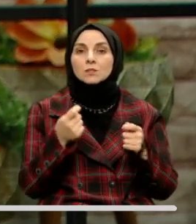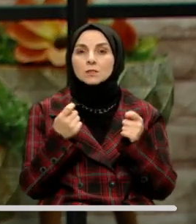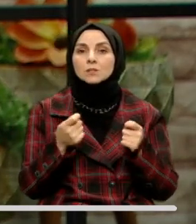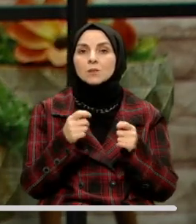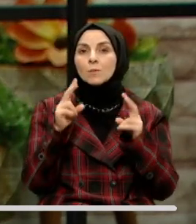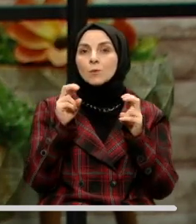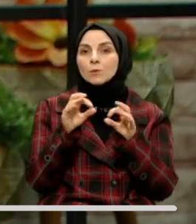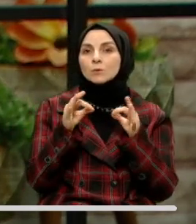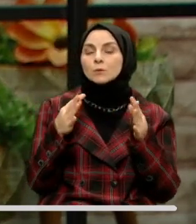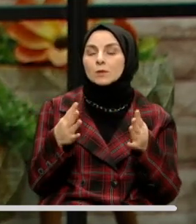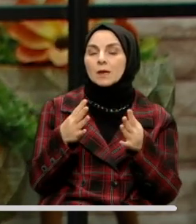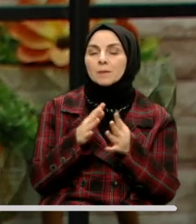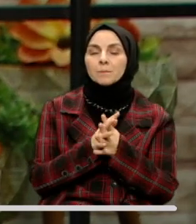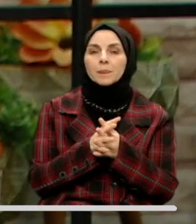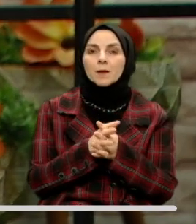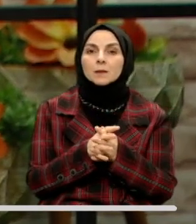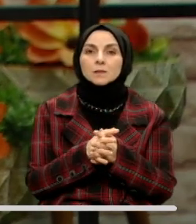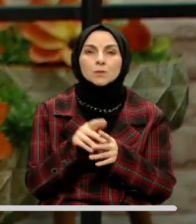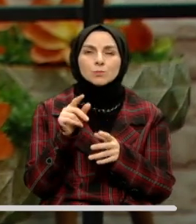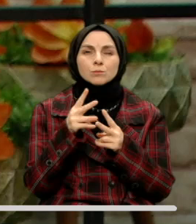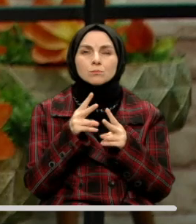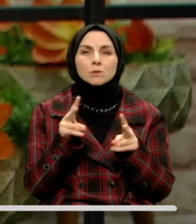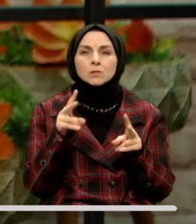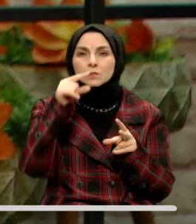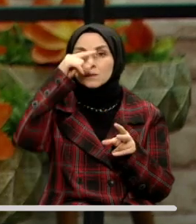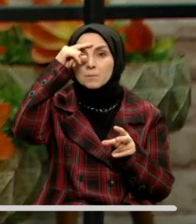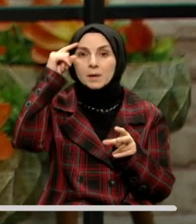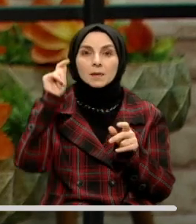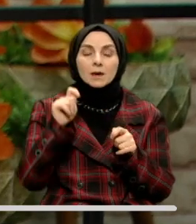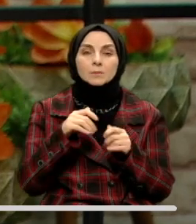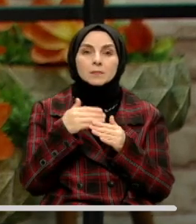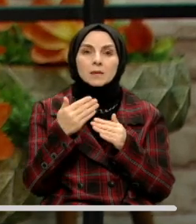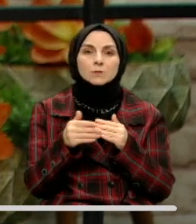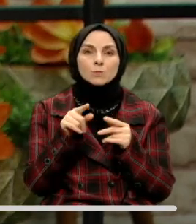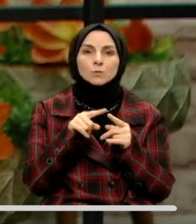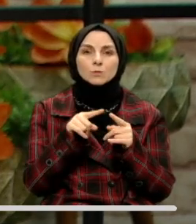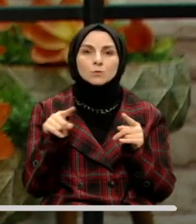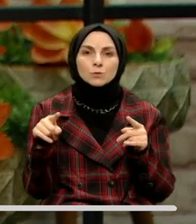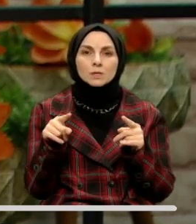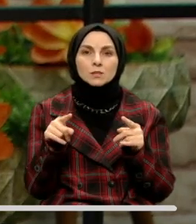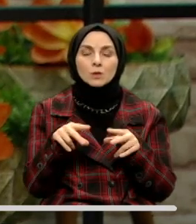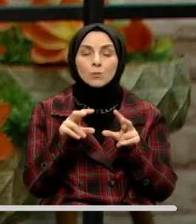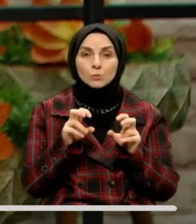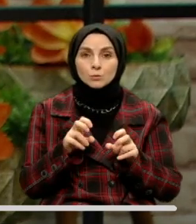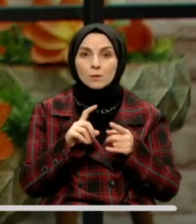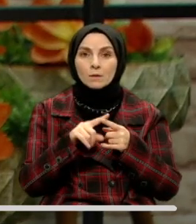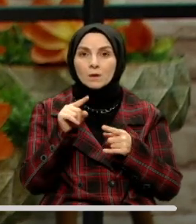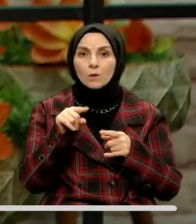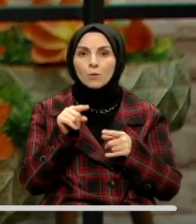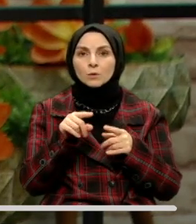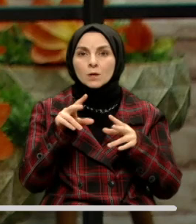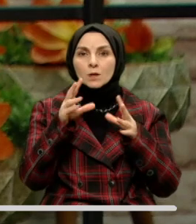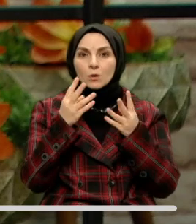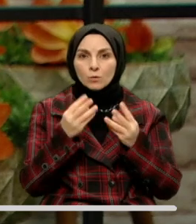Ve net bir şekilde belirledikten sonra süreci başına oturmak ve o sırada olabilecek şeyler için